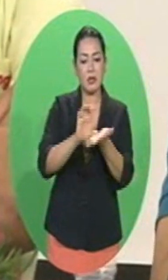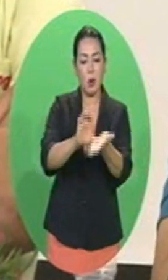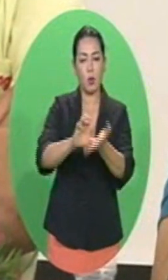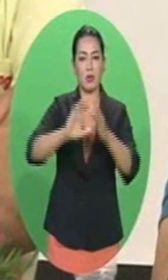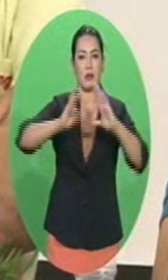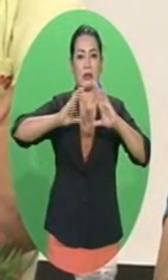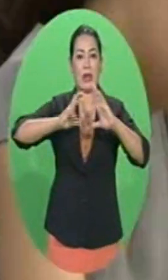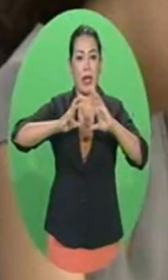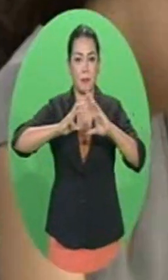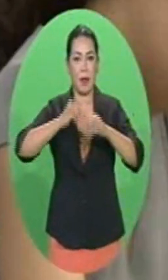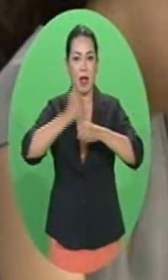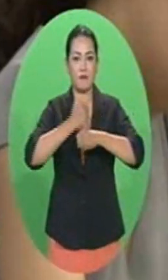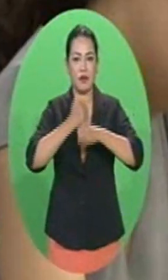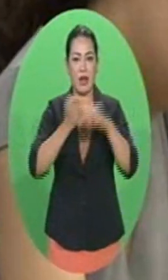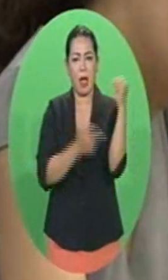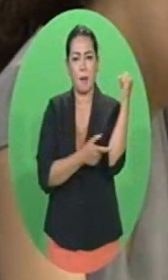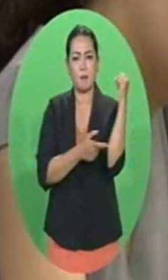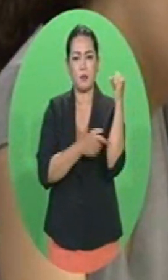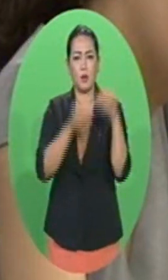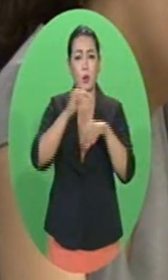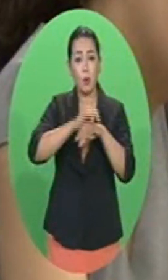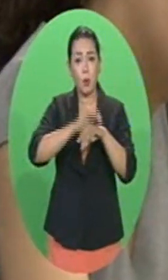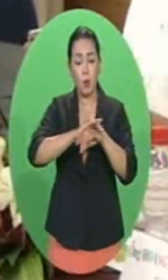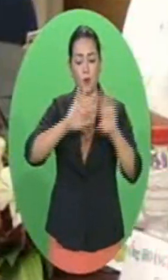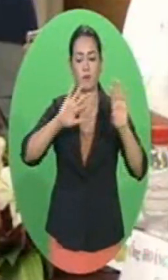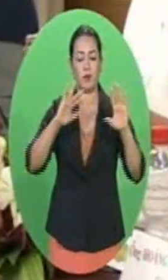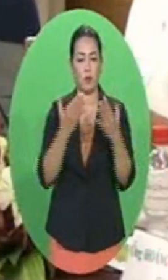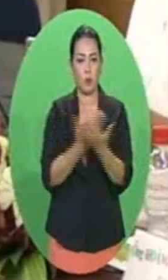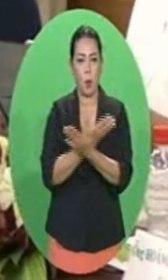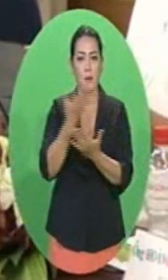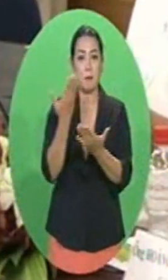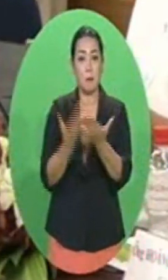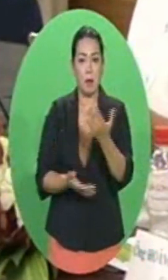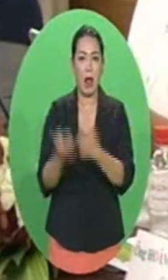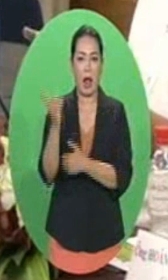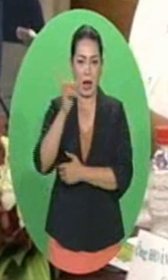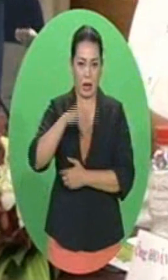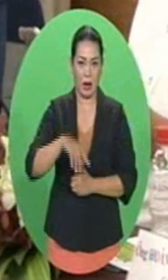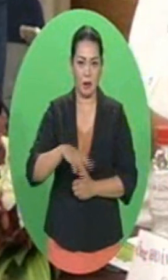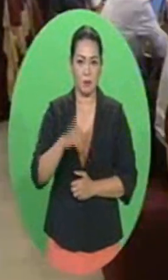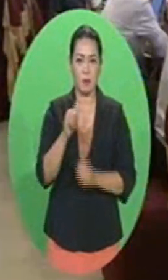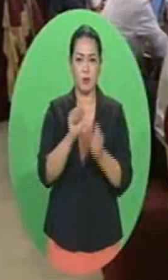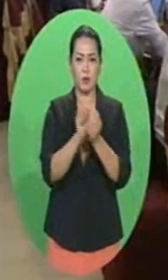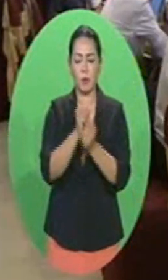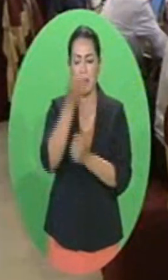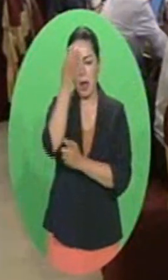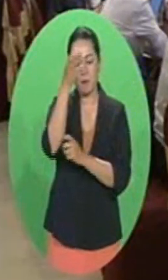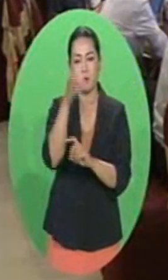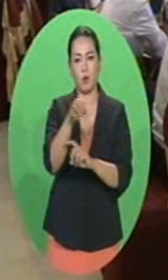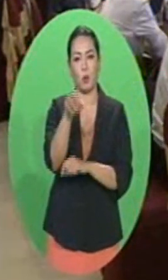xuất các sản phẩm nhựa thành phẩm và nhựa kỹ thuật cao tại Việt Nam, tạo điều kiện phát triển ngành công nghiệp phụ trợ trong nước lớn mạnh.